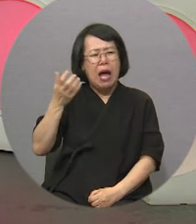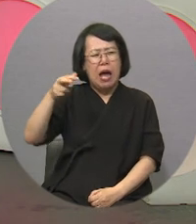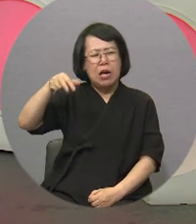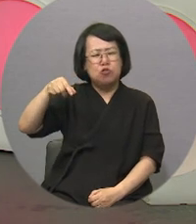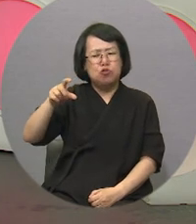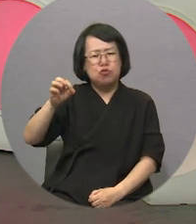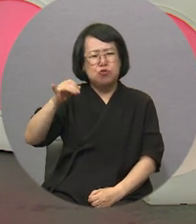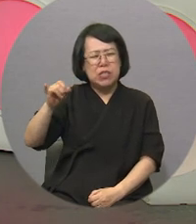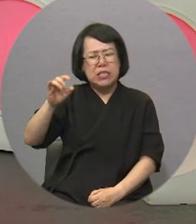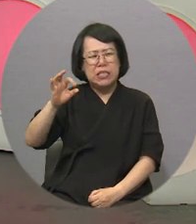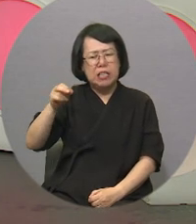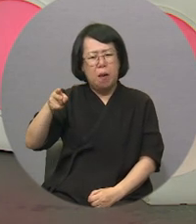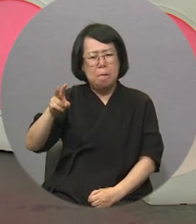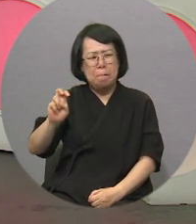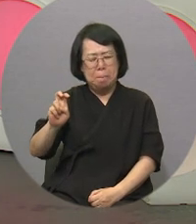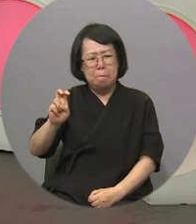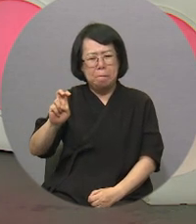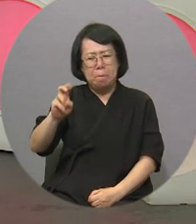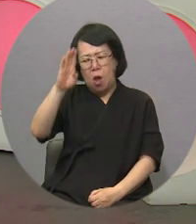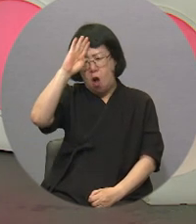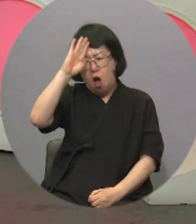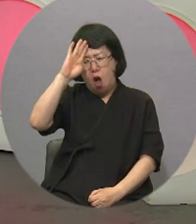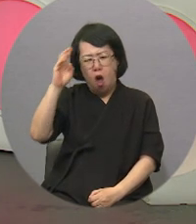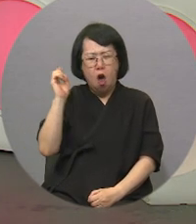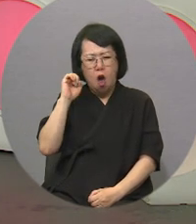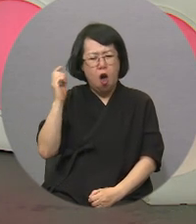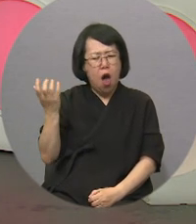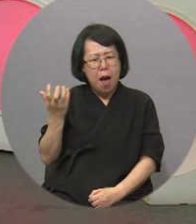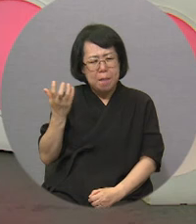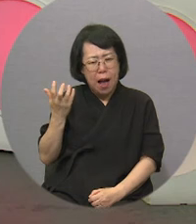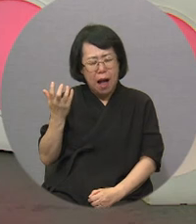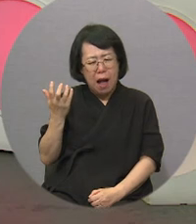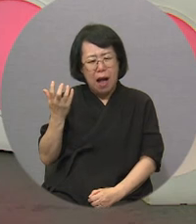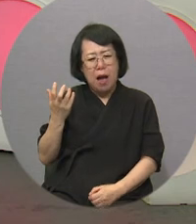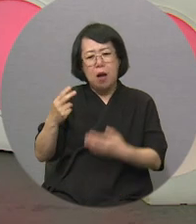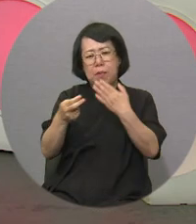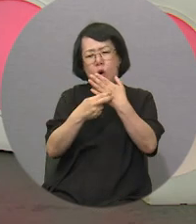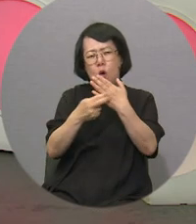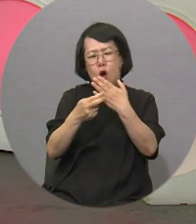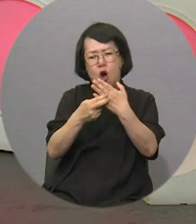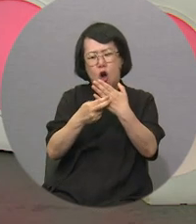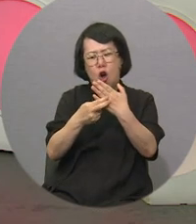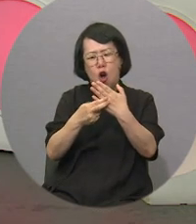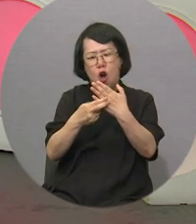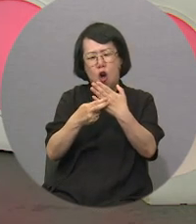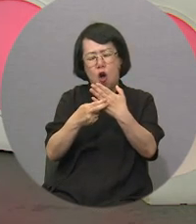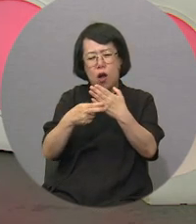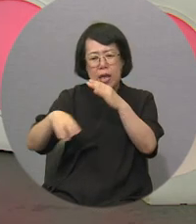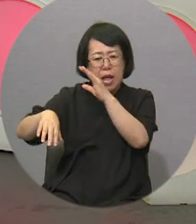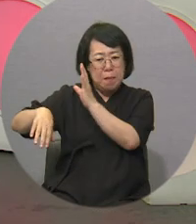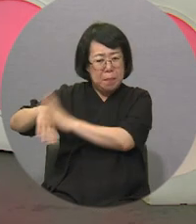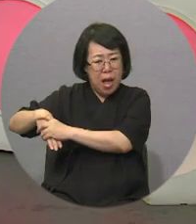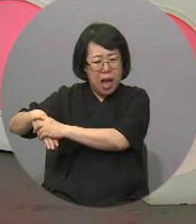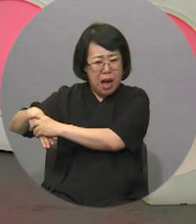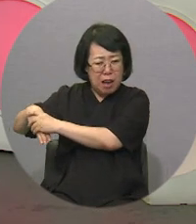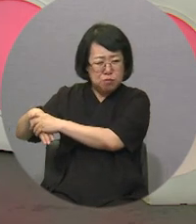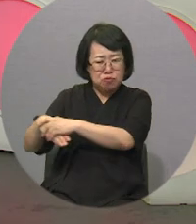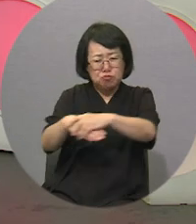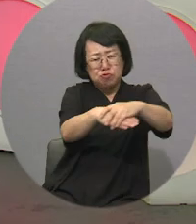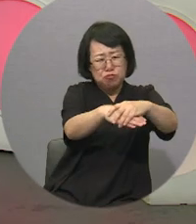손에 땀이 날 정도로 제 손을 꼭 잡아주시곤 했습니다. 병원에서 주사를